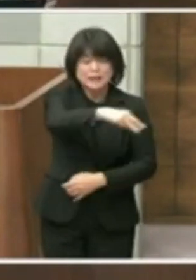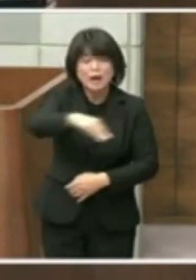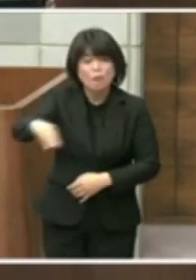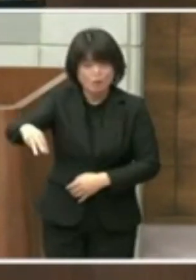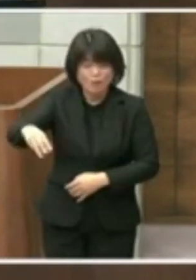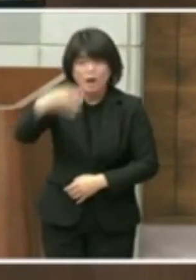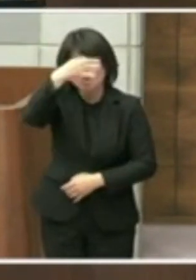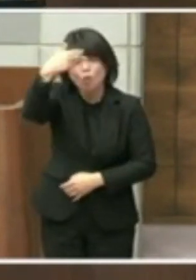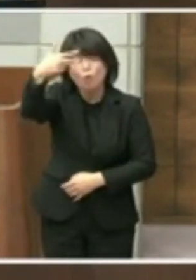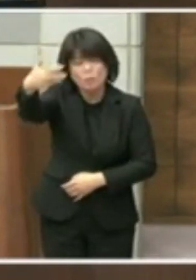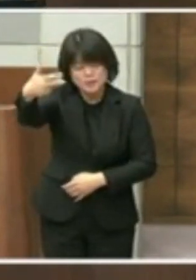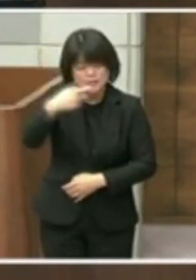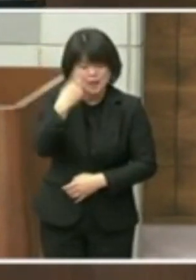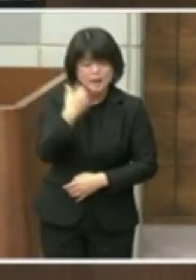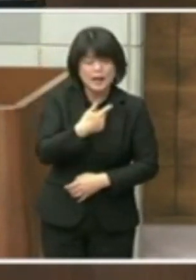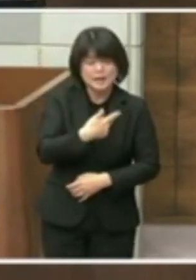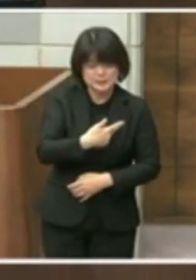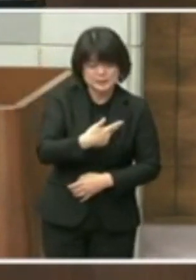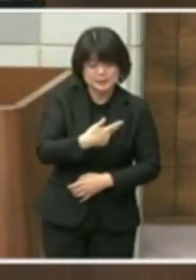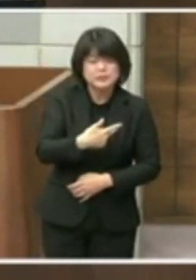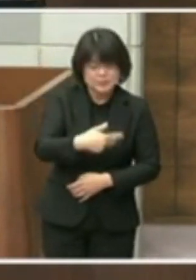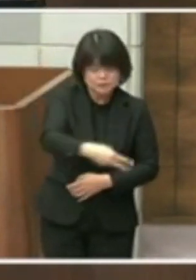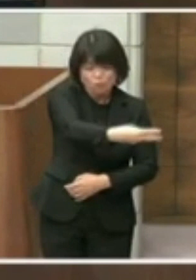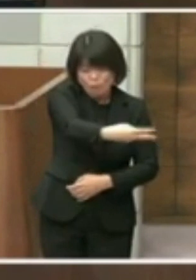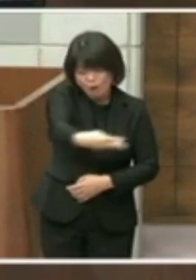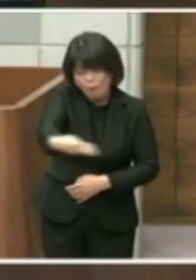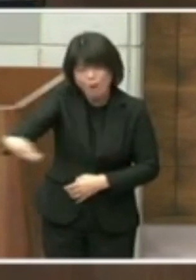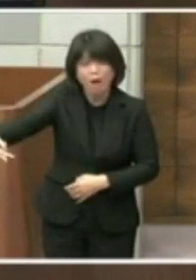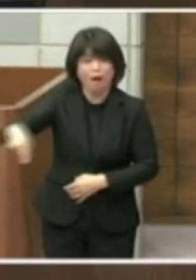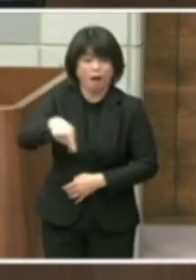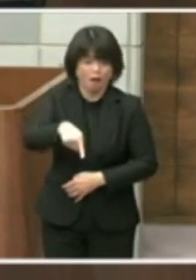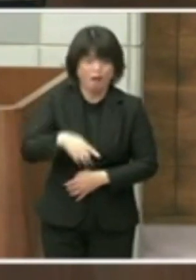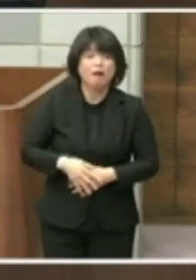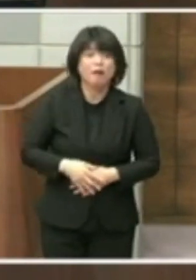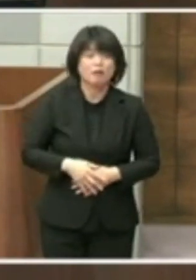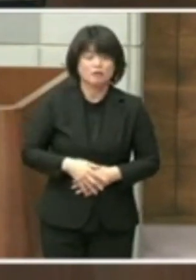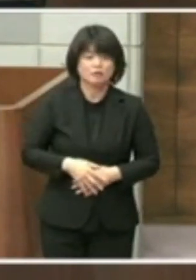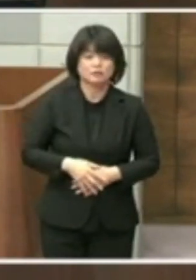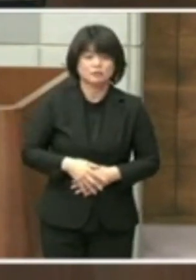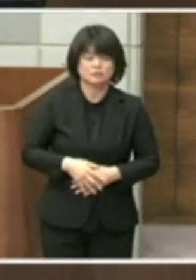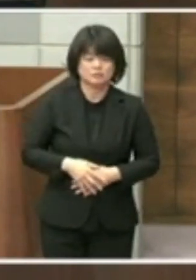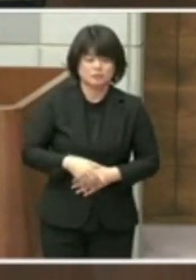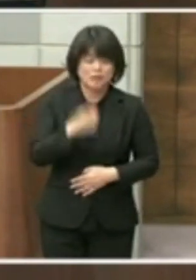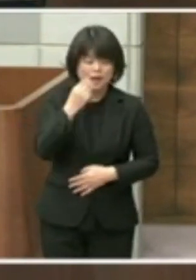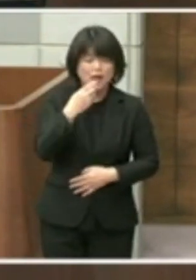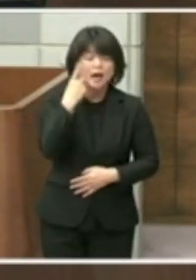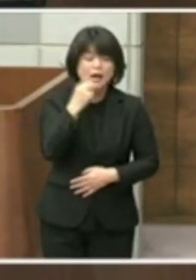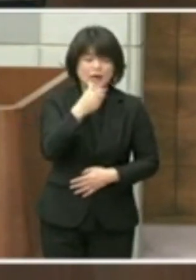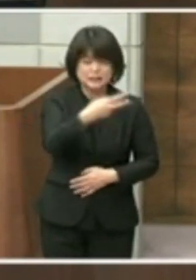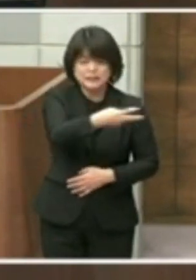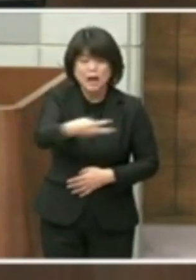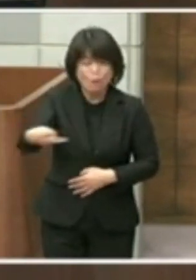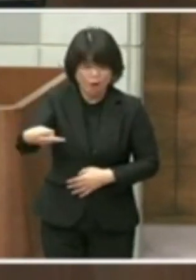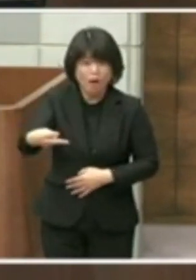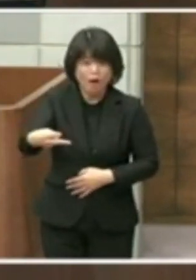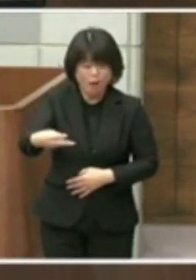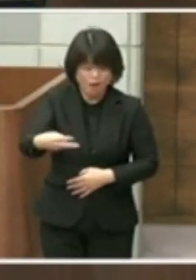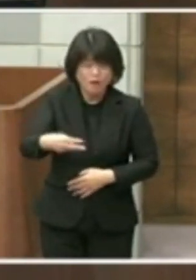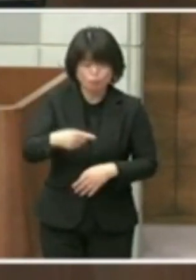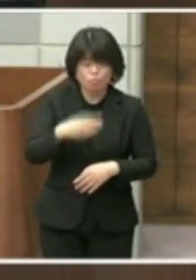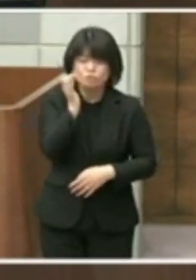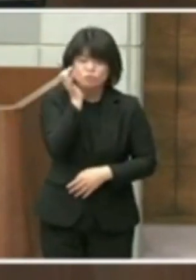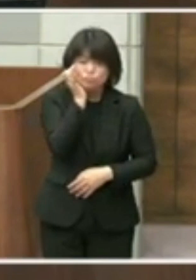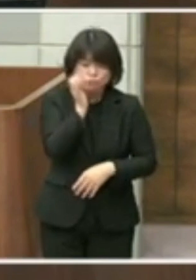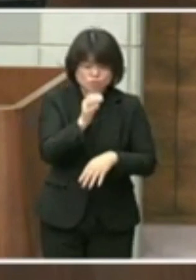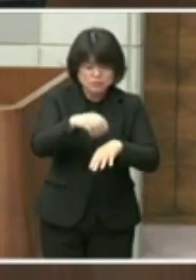神戸市、明石の両市にまたがる河川となっております。明石川の水質保全につきましては、